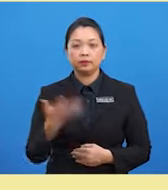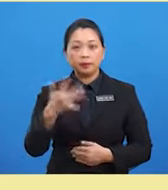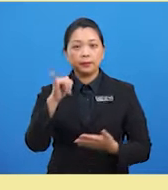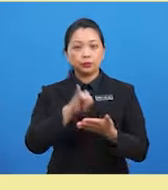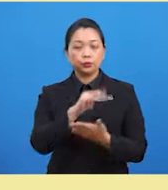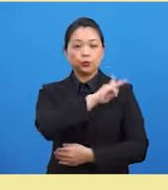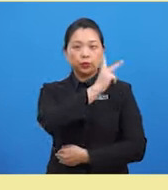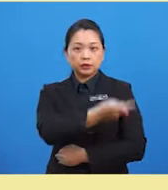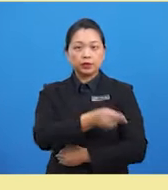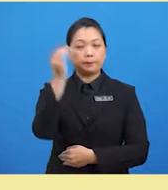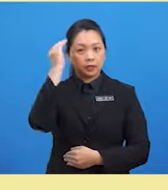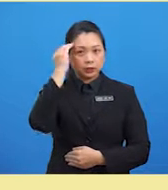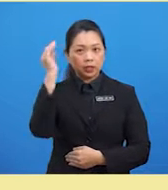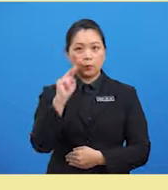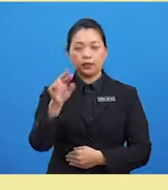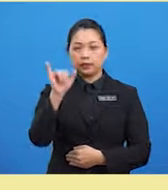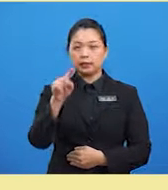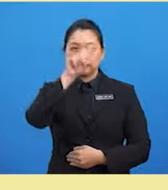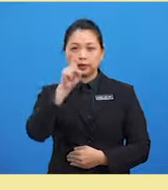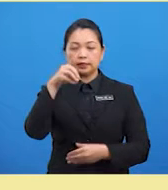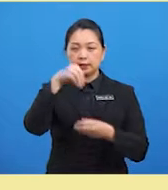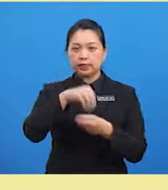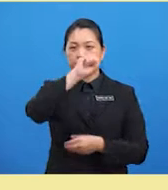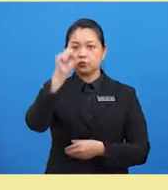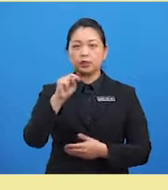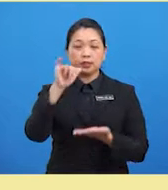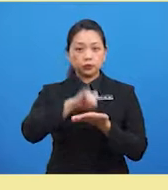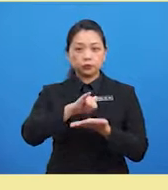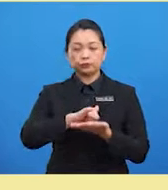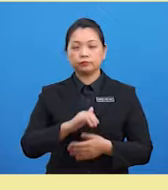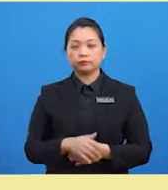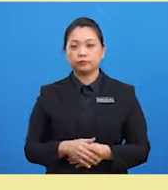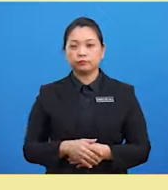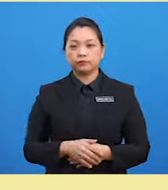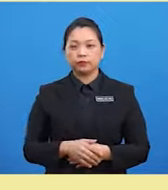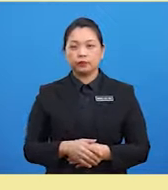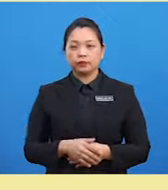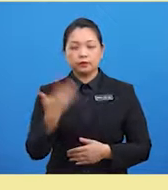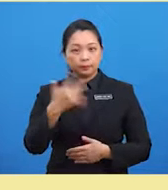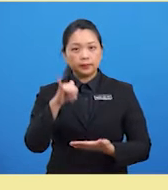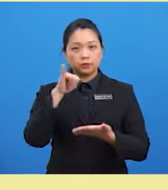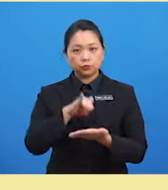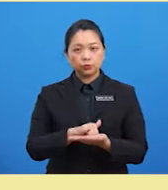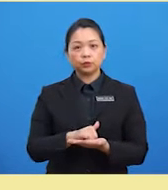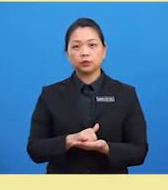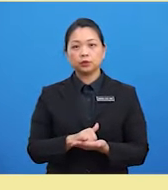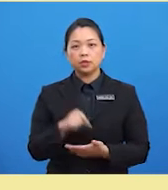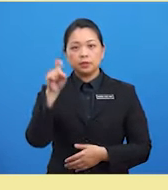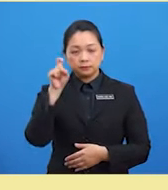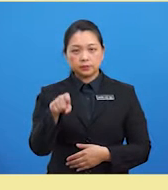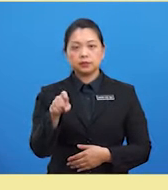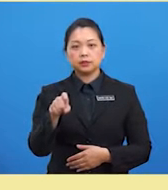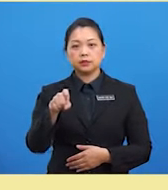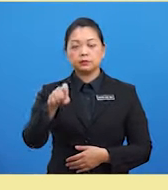menguasai pengetahuan yang ditanya dalam soalan tersebut. Dan seterusnya, mempunyai